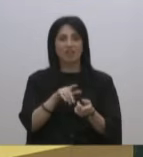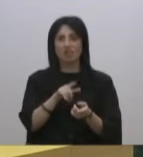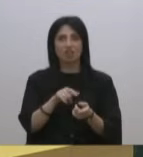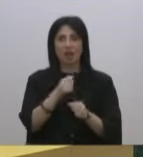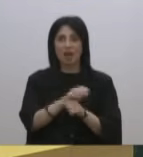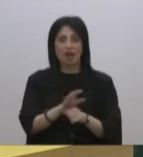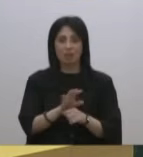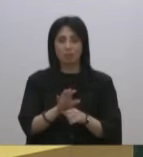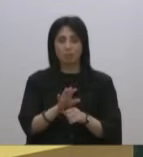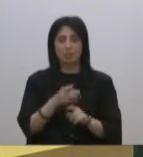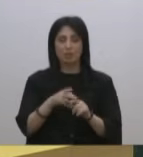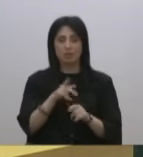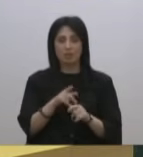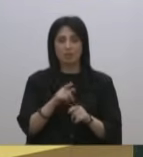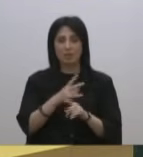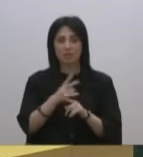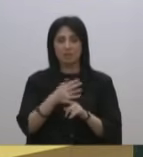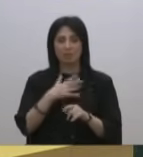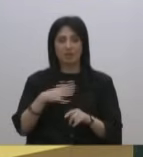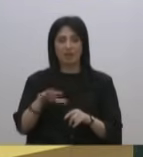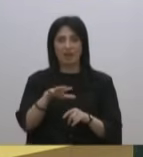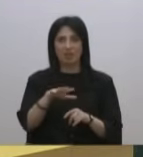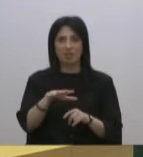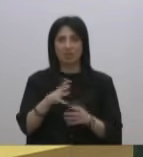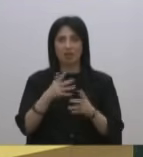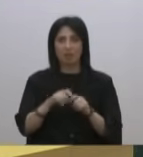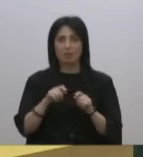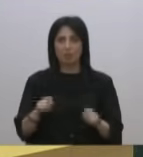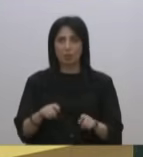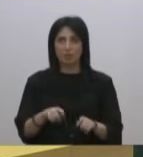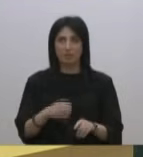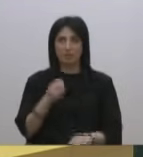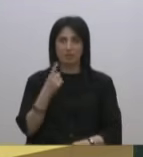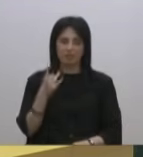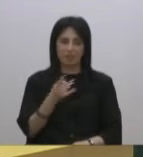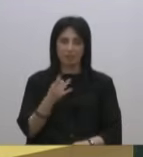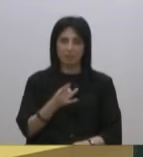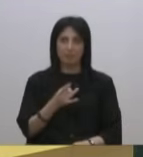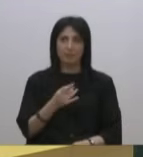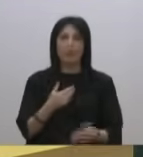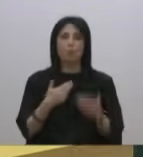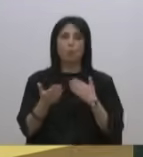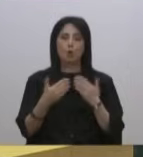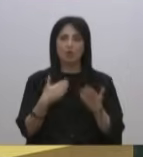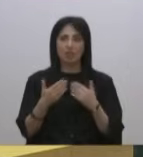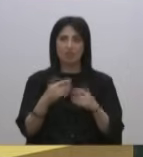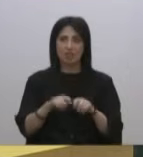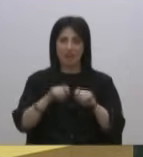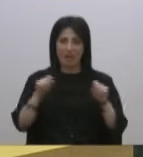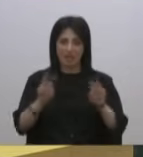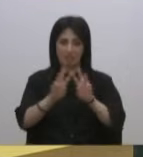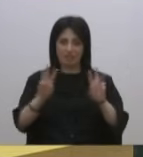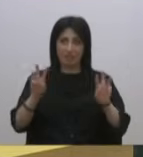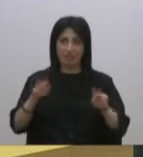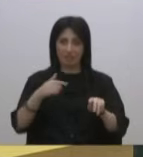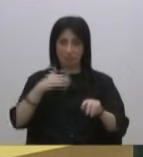ეს არ გააკეთოთ, ეს აზიანებს ჩვენ ქვეყანაში გამჭვირვალობას. კიდევ ერთხელ მოგიწოდებთ, გახსენით